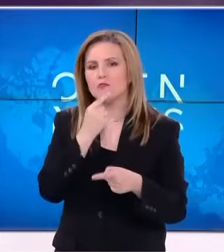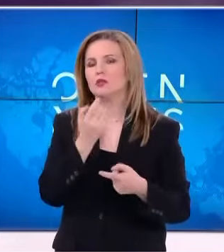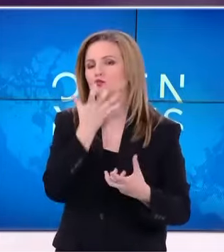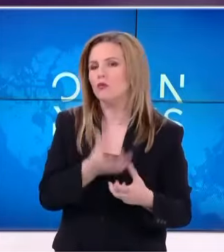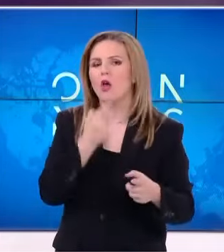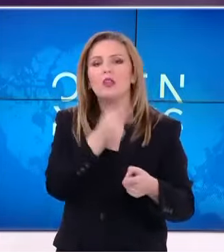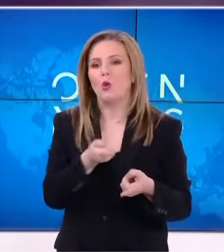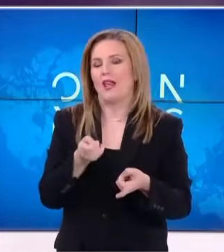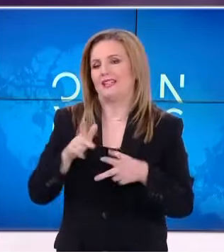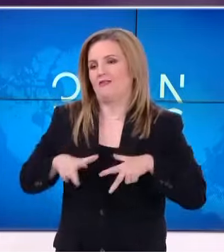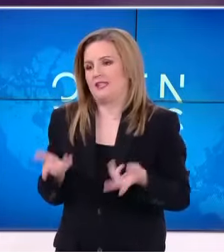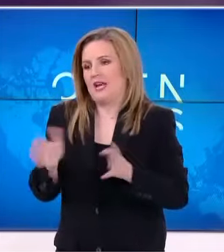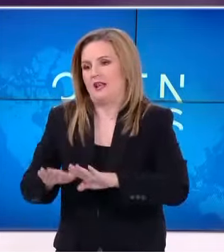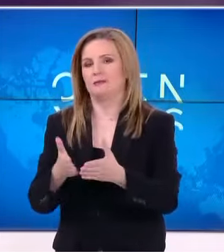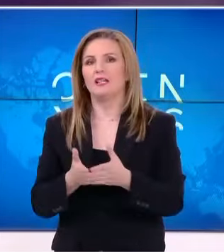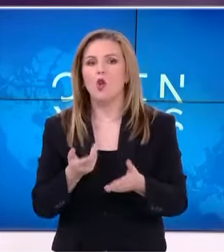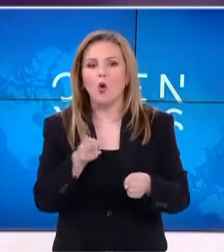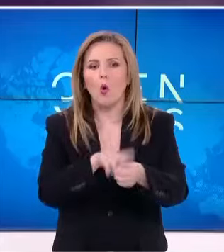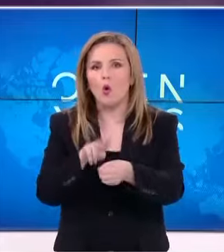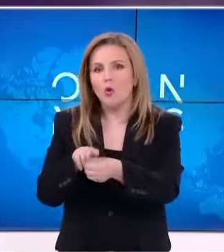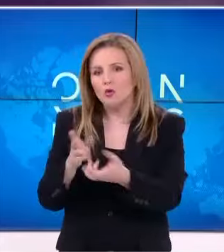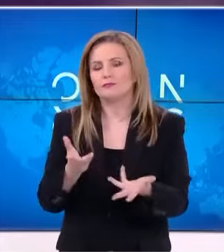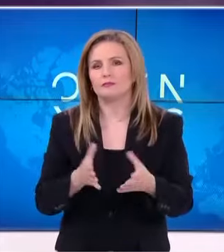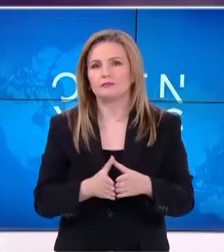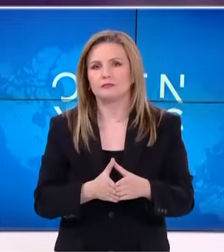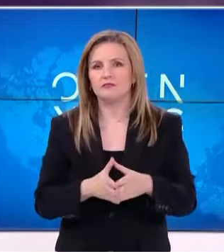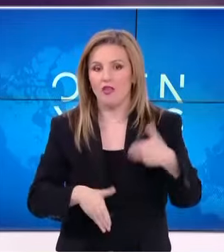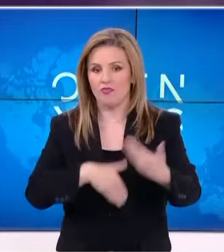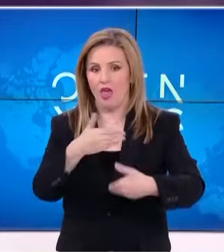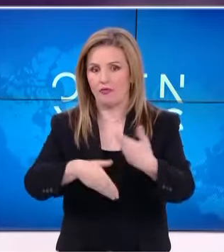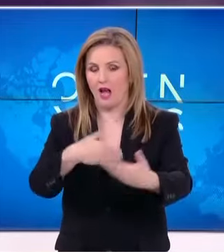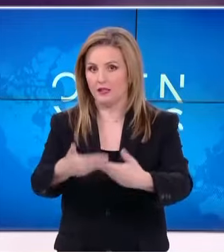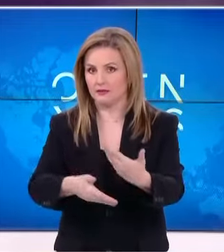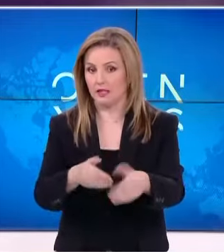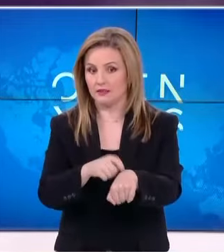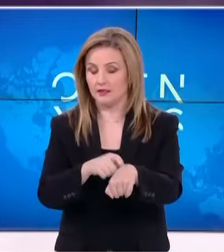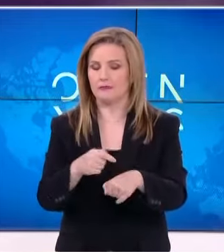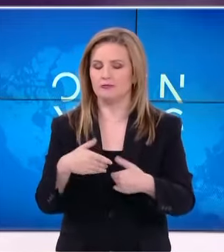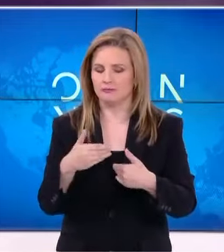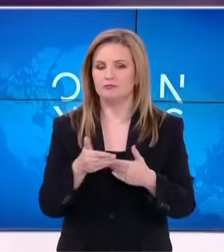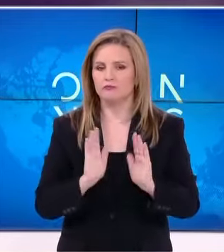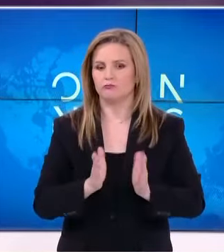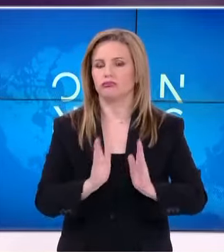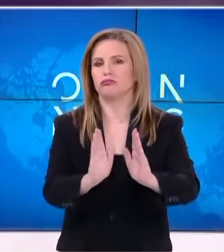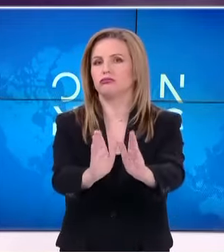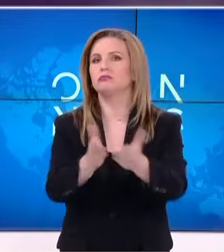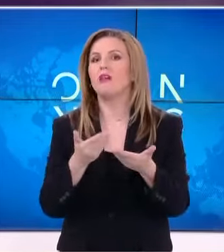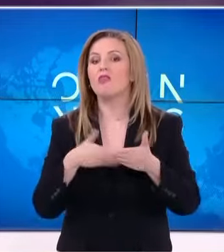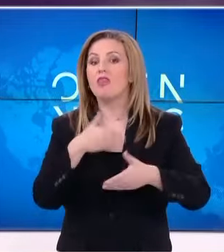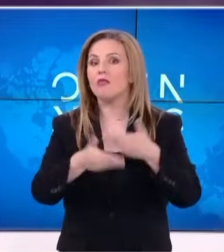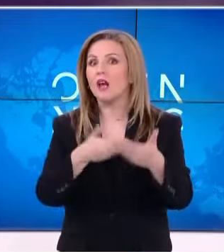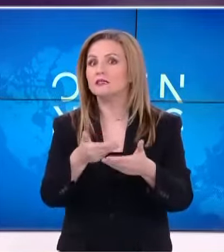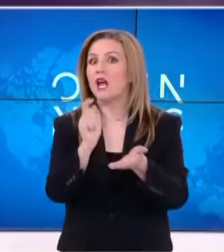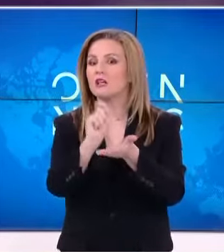υπάρχουνε και πολλοί άλλοι μάι η διαδικασία λοιπόν είναι σε εξέλιξη και στη διαδικασία ήδη έχουν